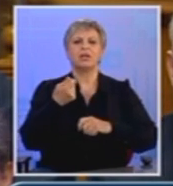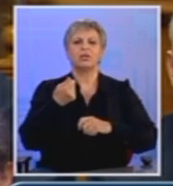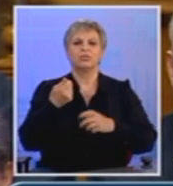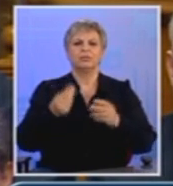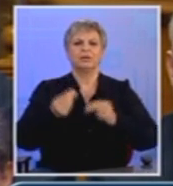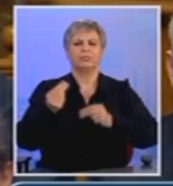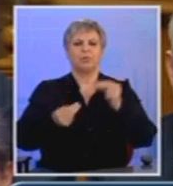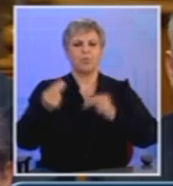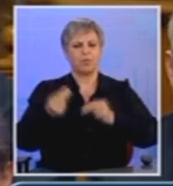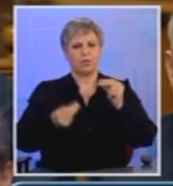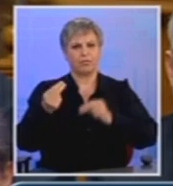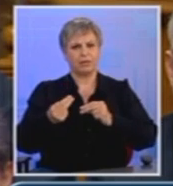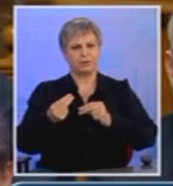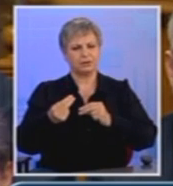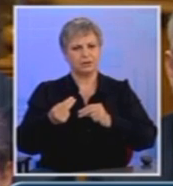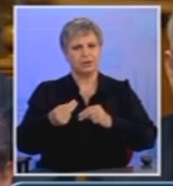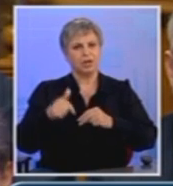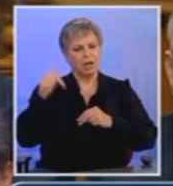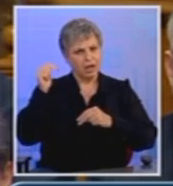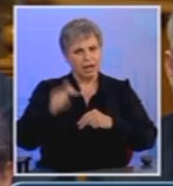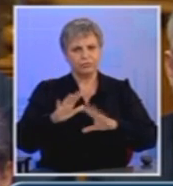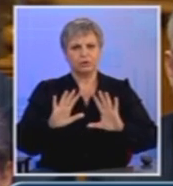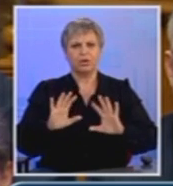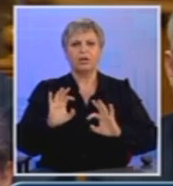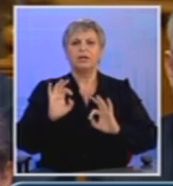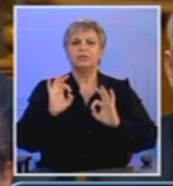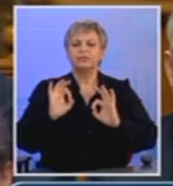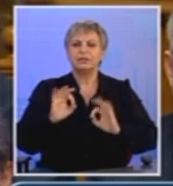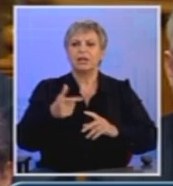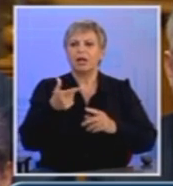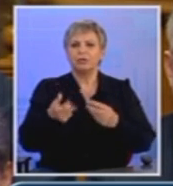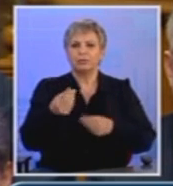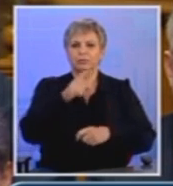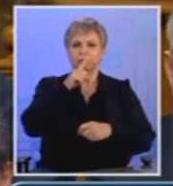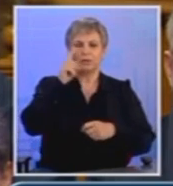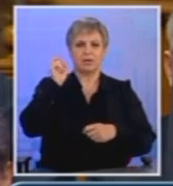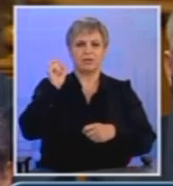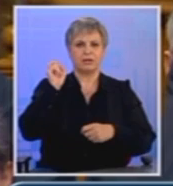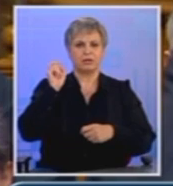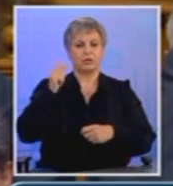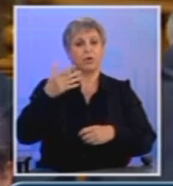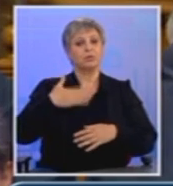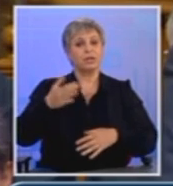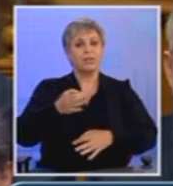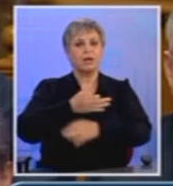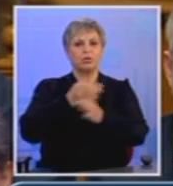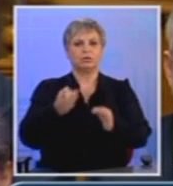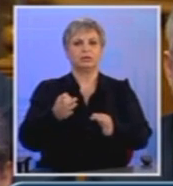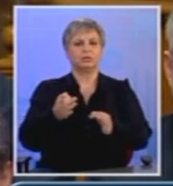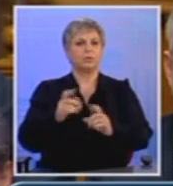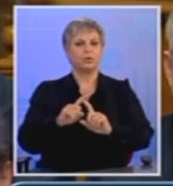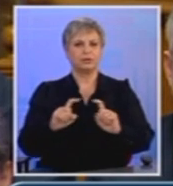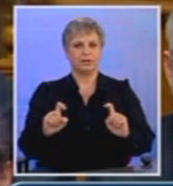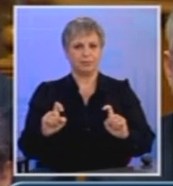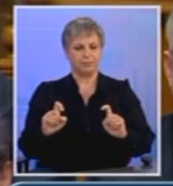η προσαρμογή είναι σαφώς ο ποιό ρη θέλω να σας διαβεβαιώσω ότι